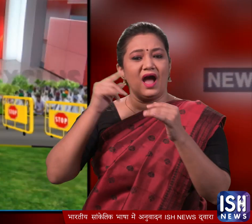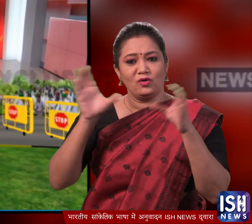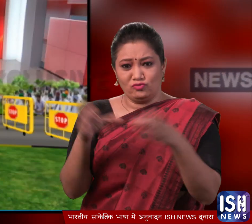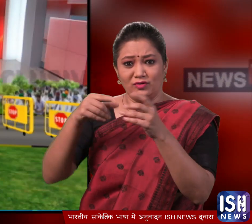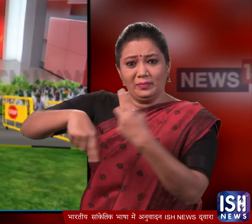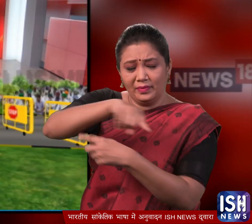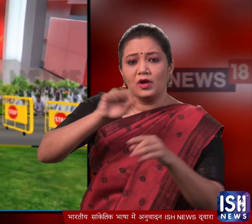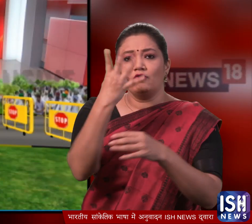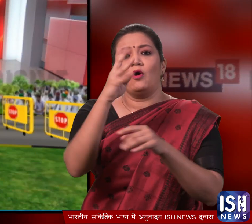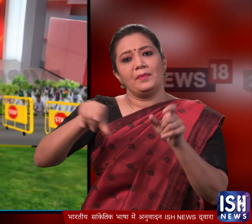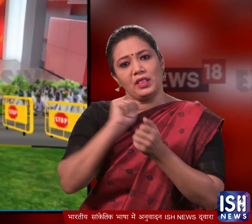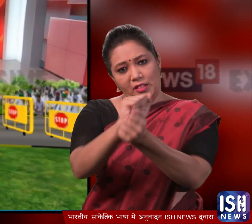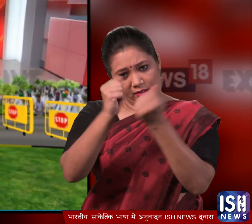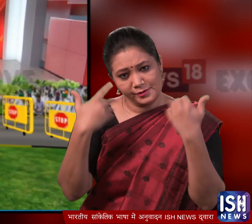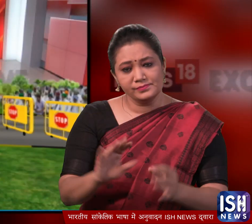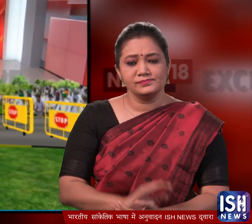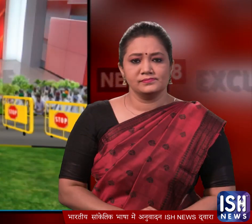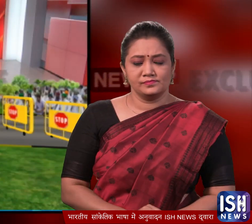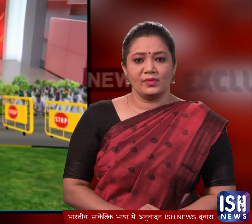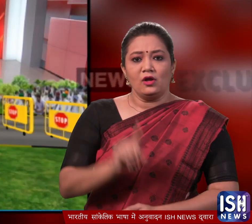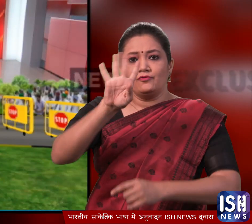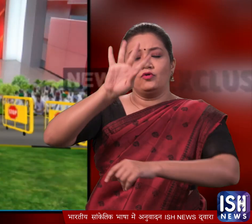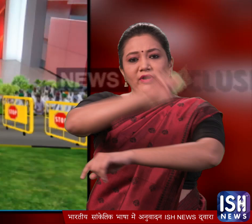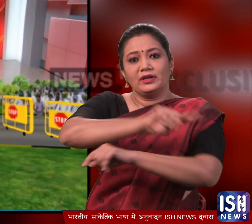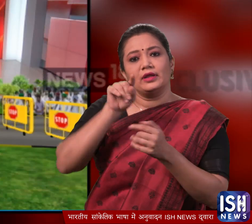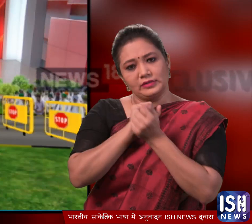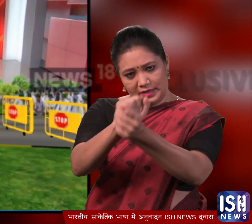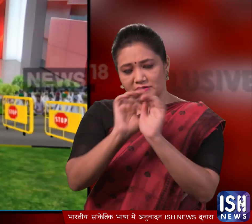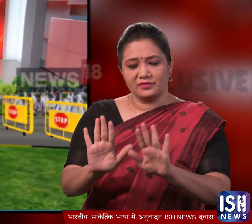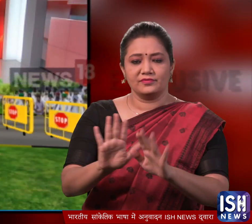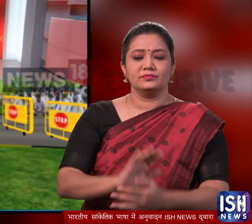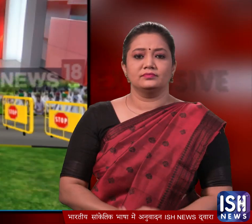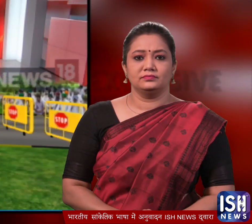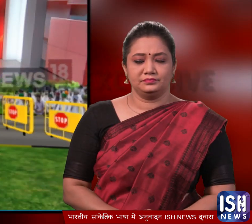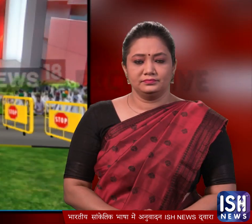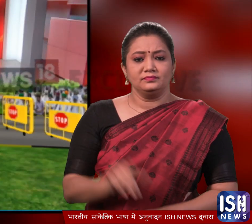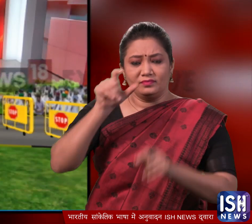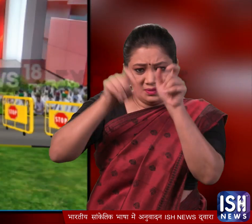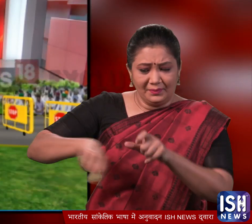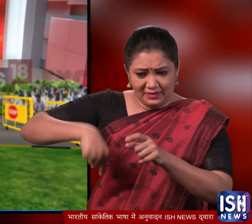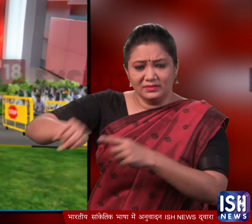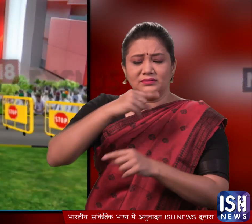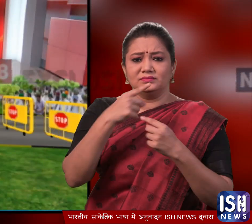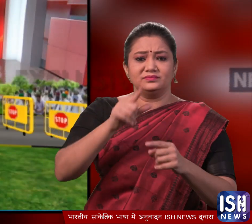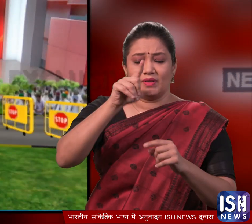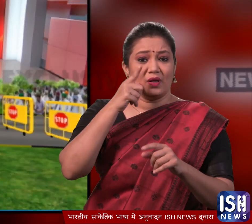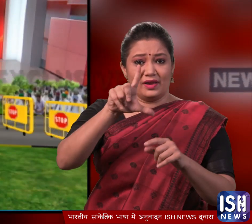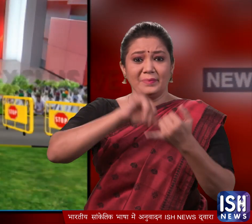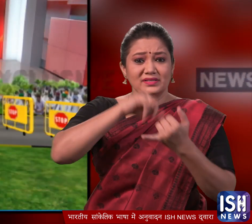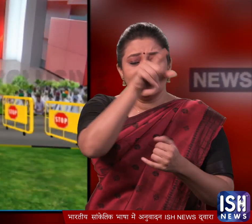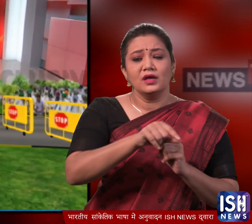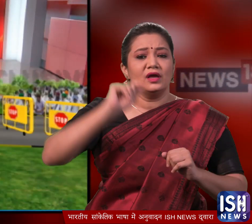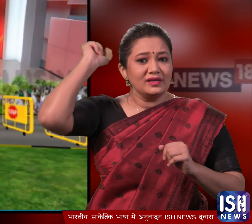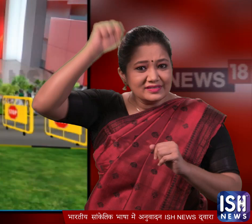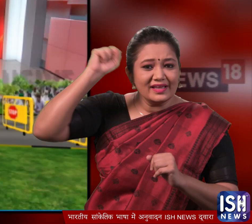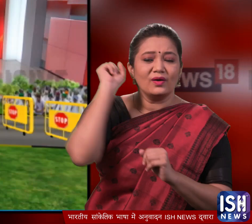जुड़े 4 आरोपियों को पकड़ा जा चुका है, जो अभी 14 दिन की न्यायिक हिरासत में है। इन लोगों ने आरोप लगाया कि मारे गए लखबीर सिंह ने